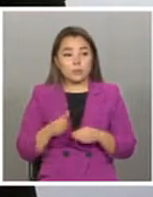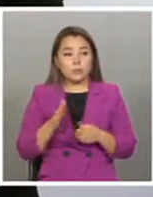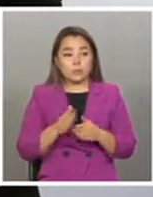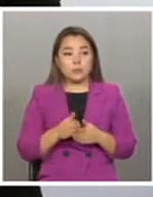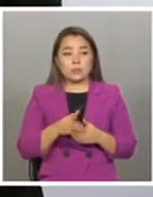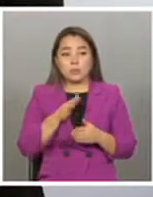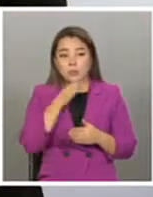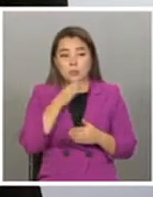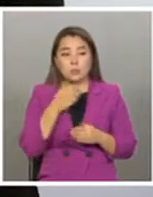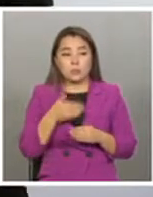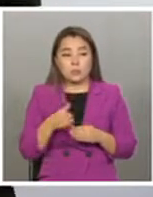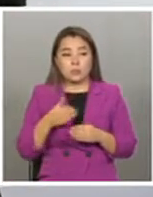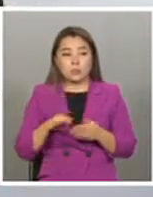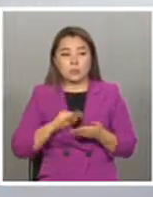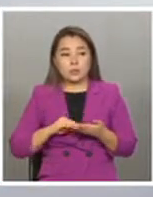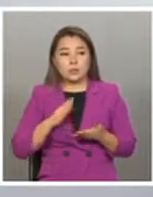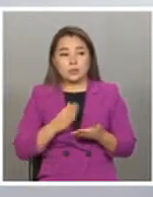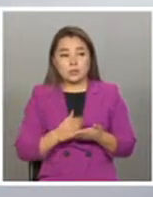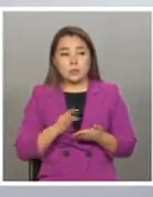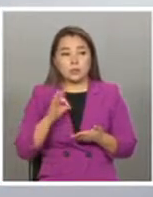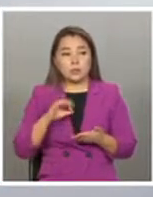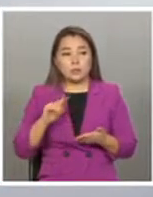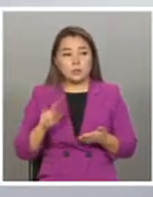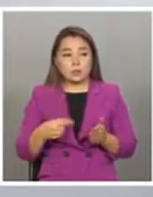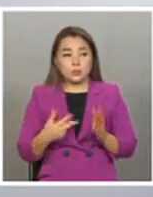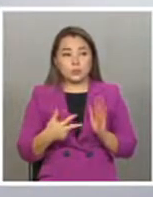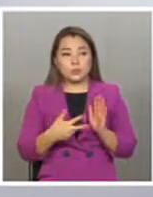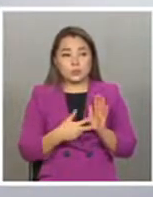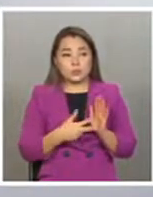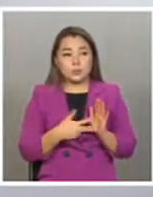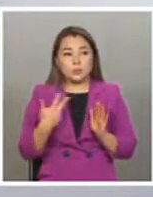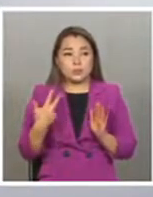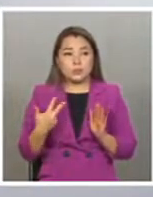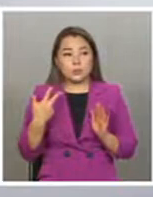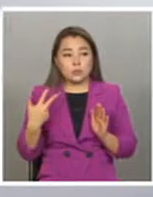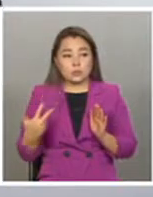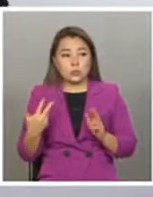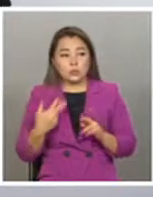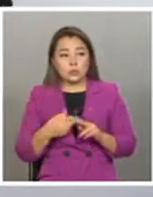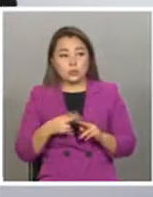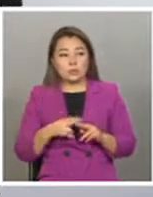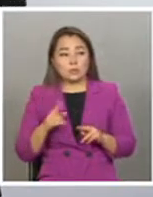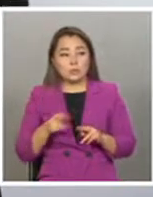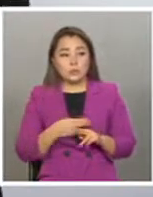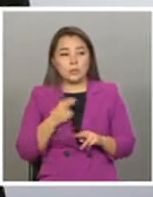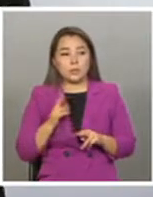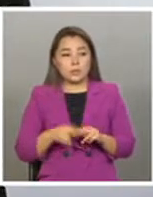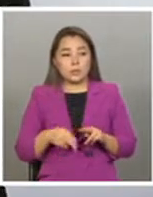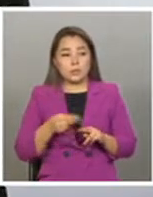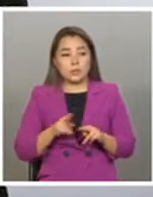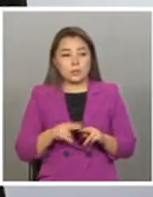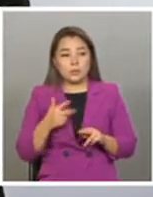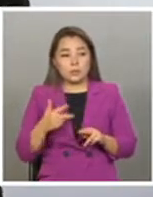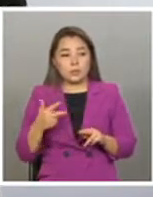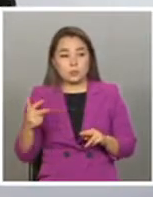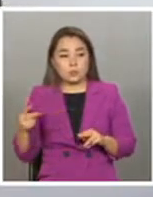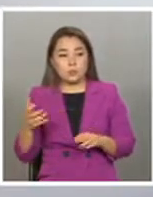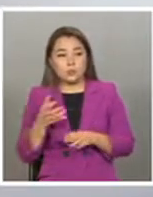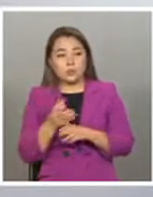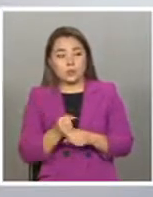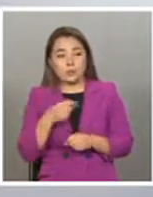Жаңағы мысалдағы 0 бүтін 8, 3, 3 және шексіз жалғаса беретін 3 цифрын біз қысқаша